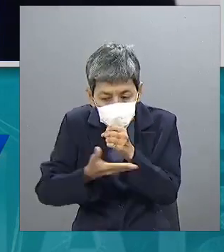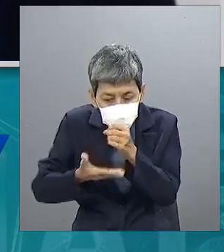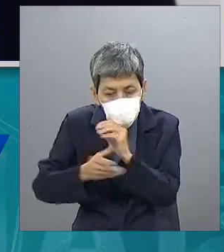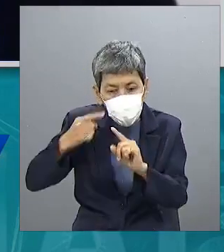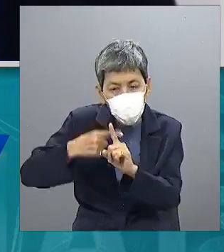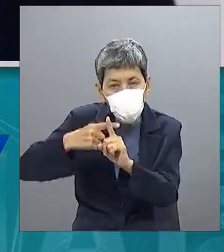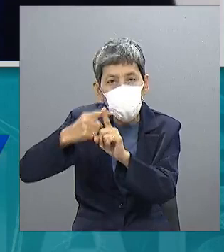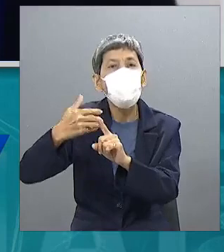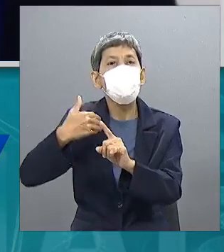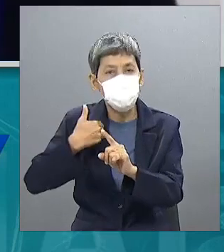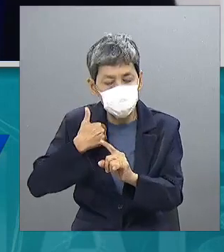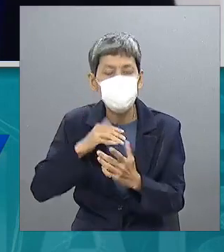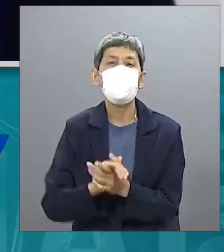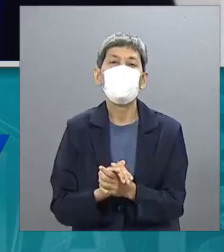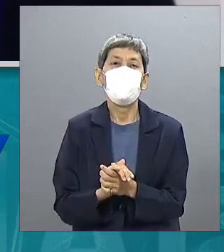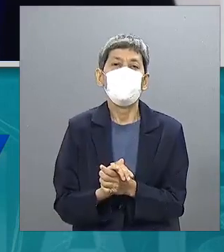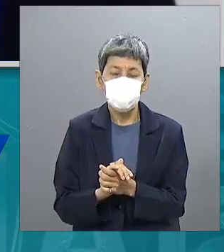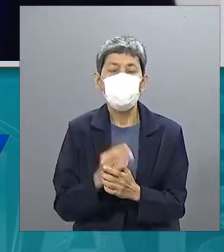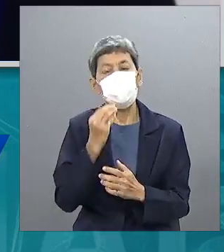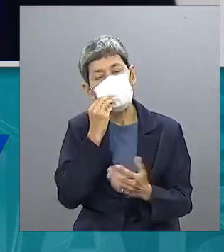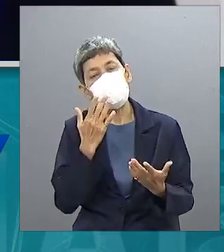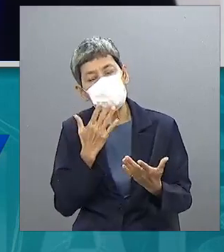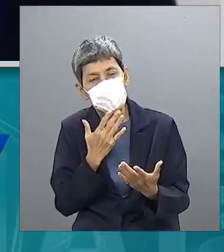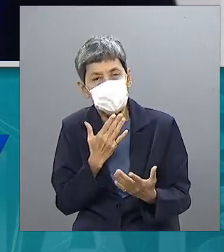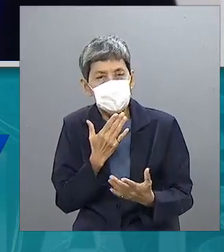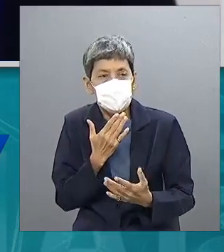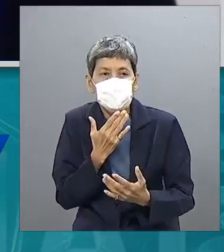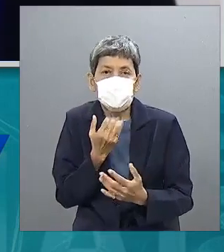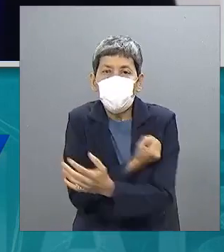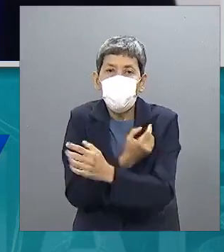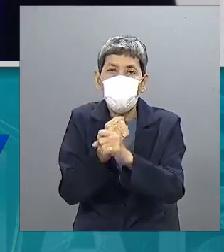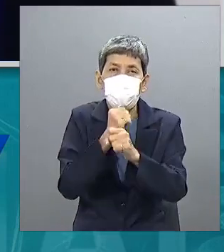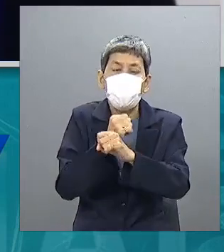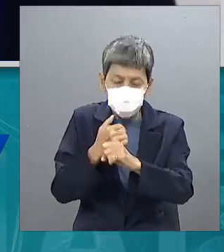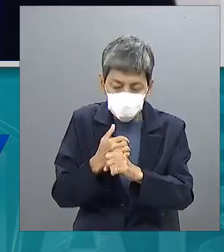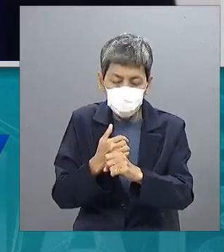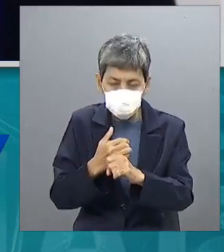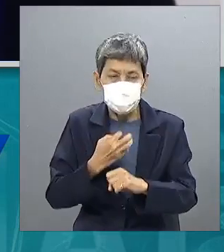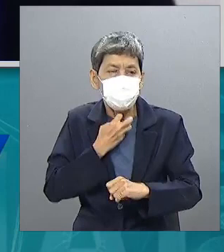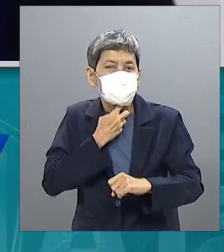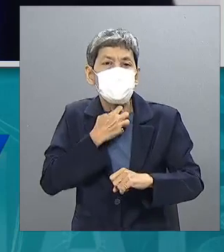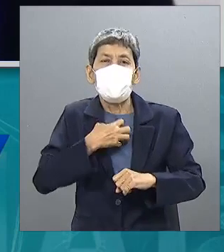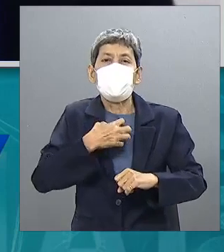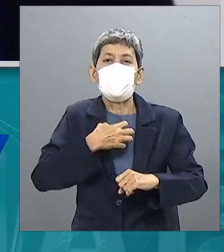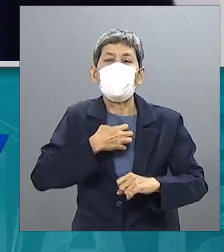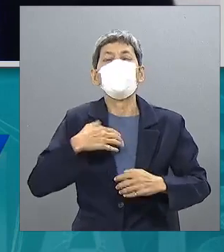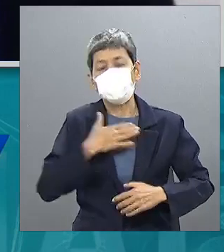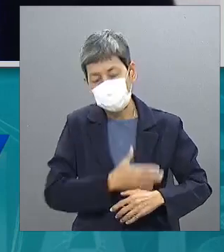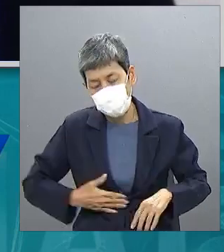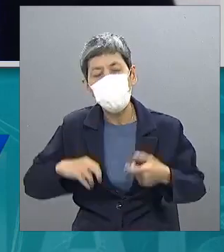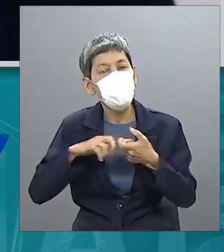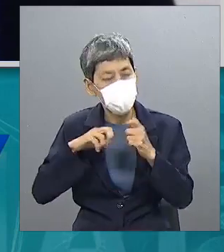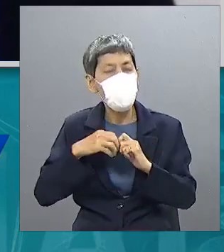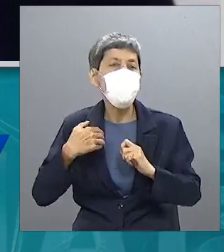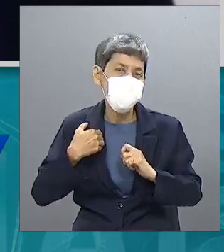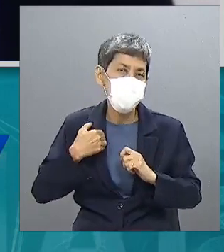ลูกพี่ก็ติดบุหรี่จริงๆด้วยนะครับก็คือทั้งติดด้วยแล้วก็ส่งผลกระทบต่อสุขภาพร่างกายของเราด้วยนะคะสำหรับ